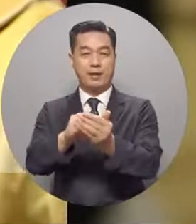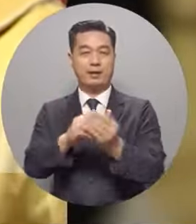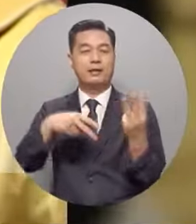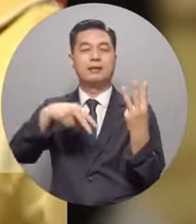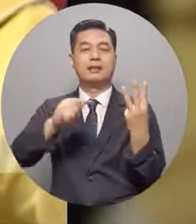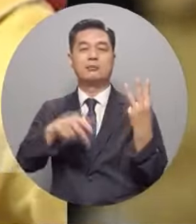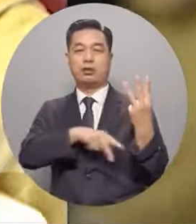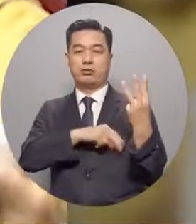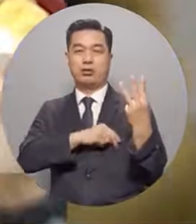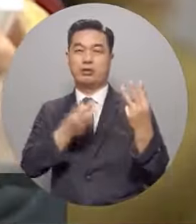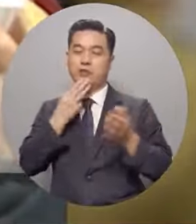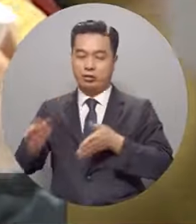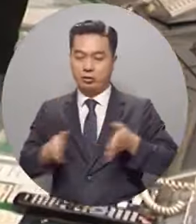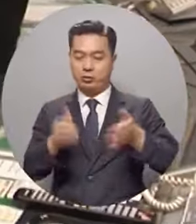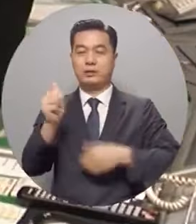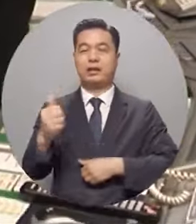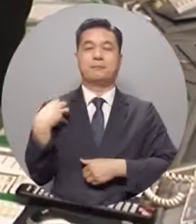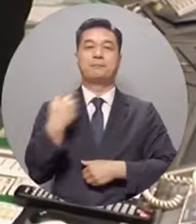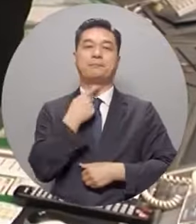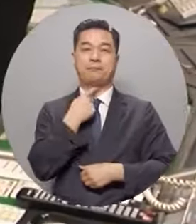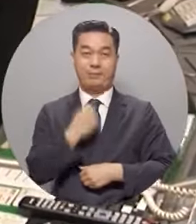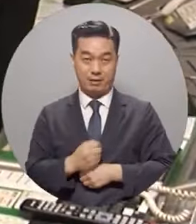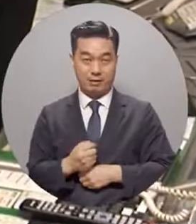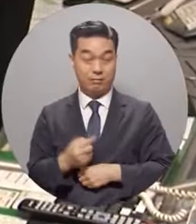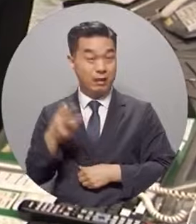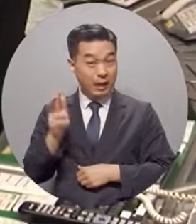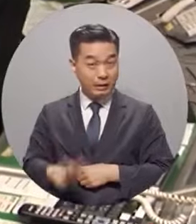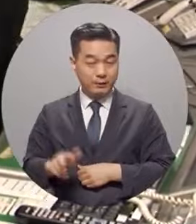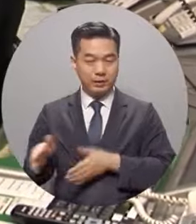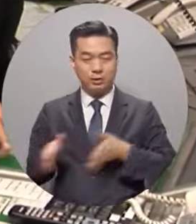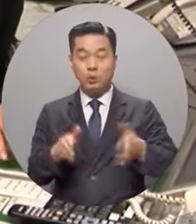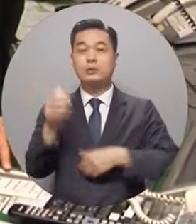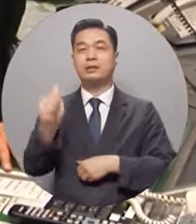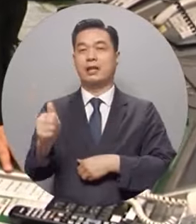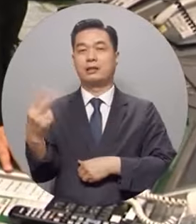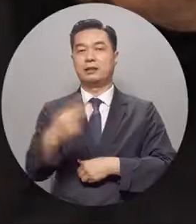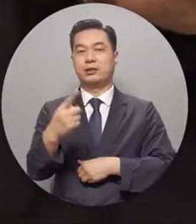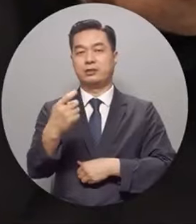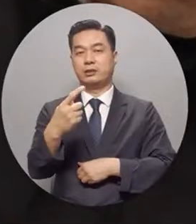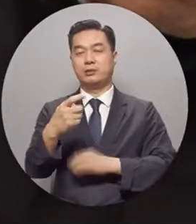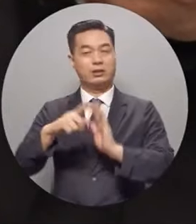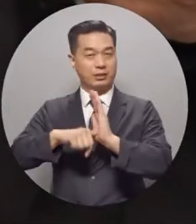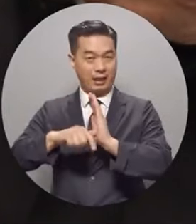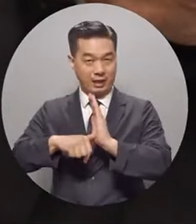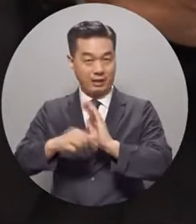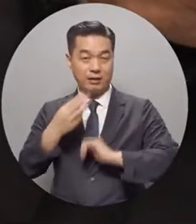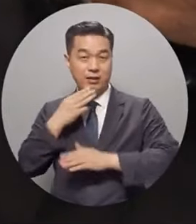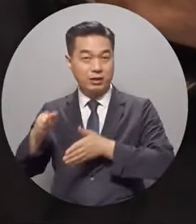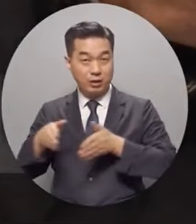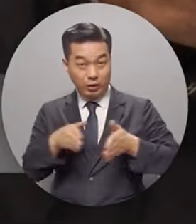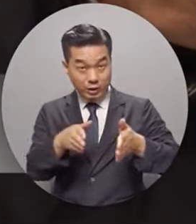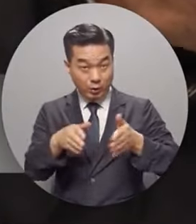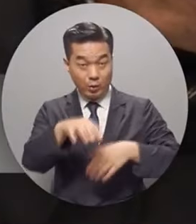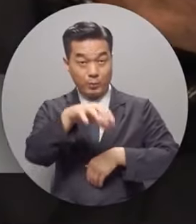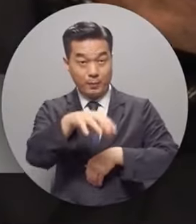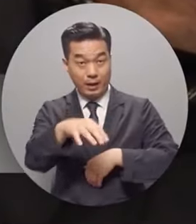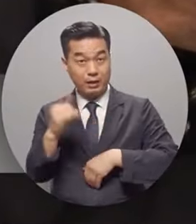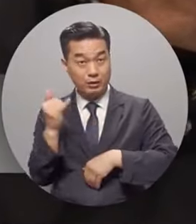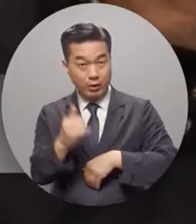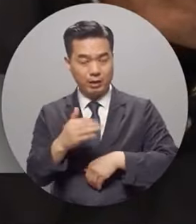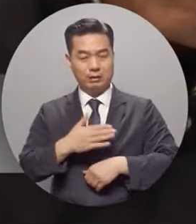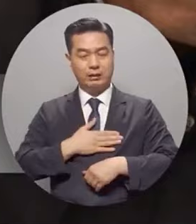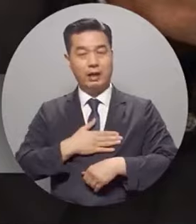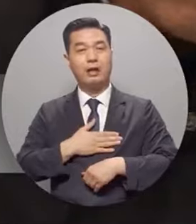국회의원과 경기도지사를 지냈습니다. 하지만 도지사였던 2011년 경기소방본부에 전화해 자신이